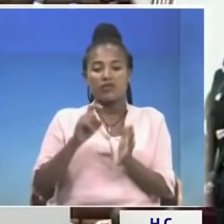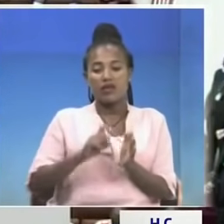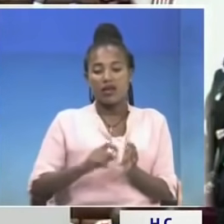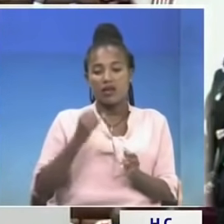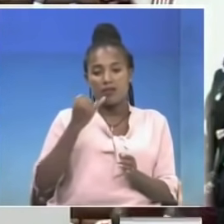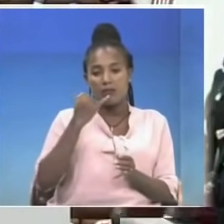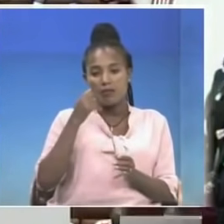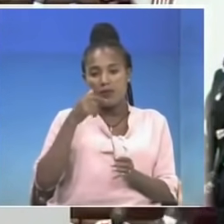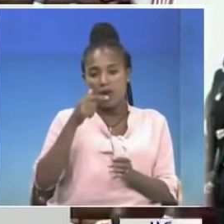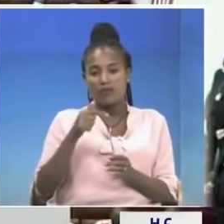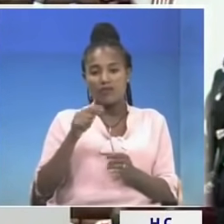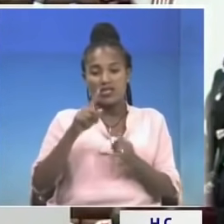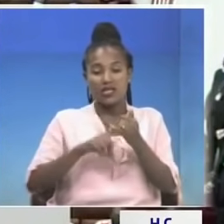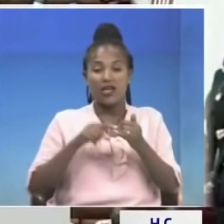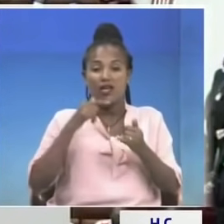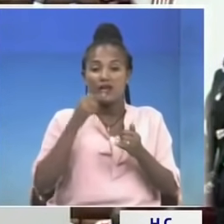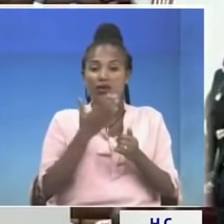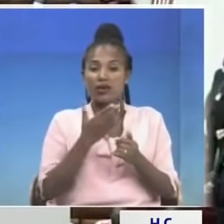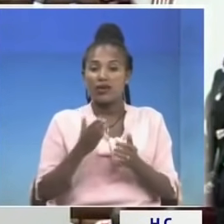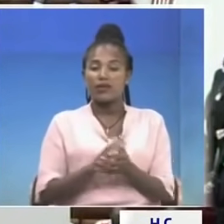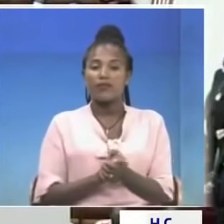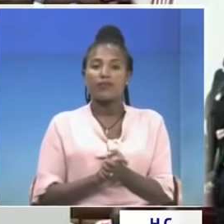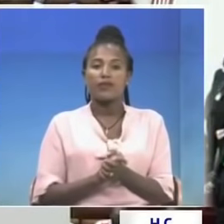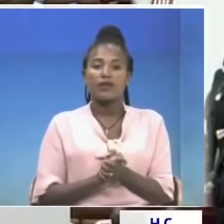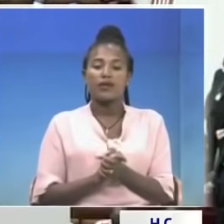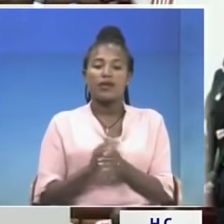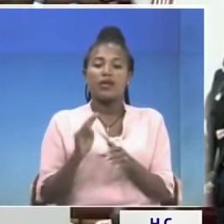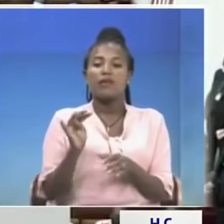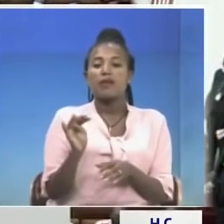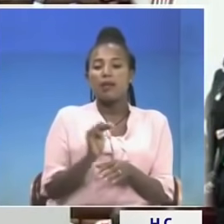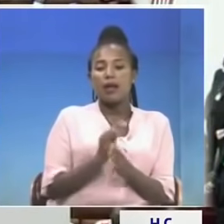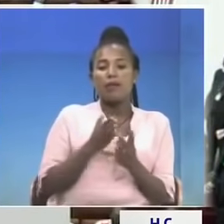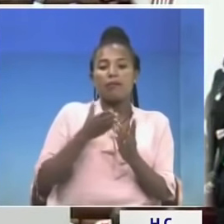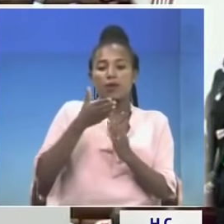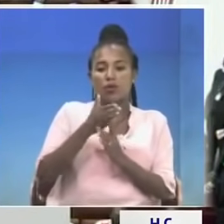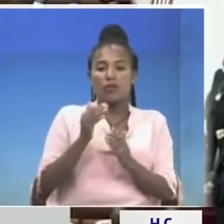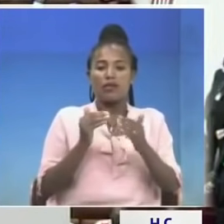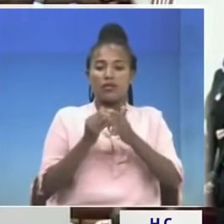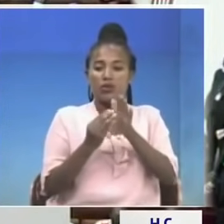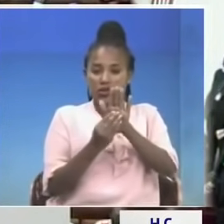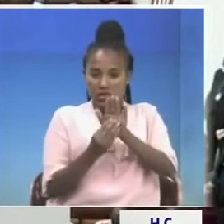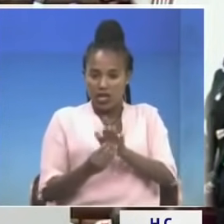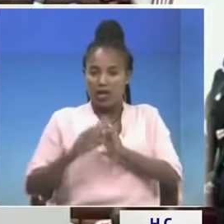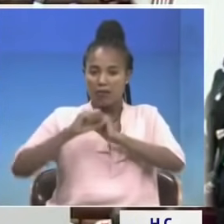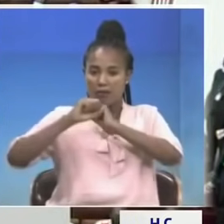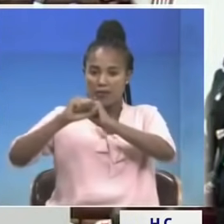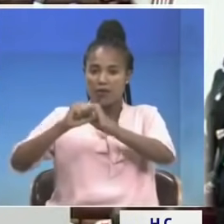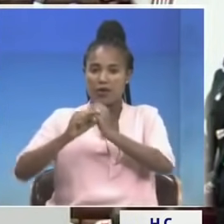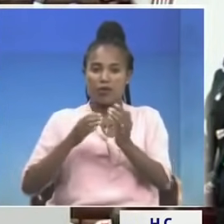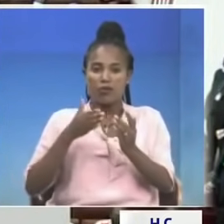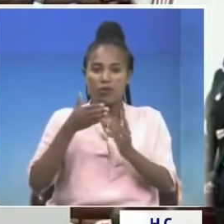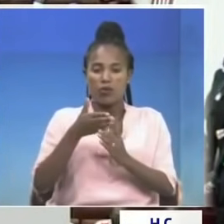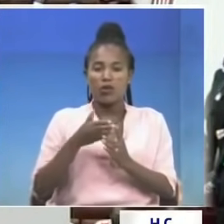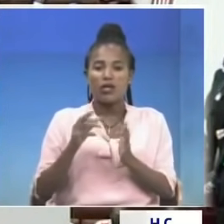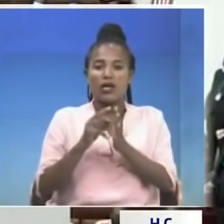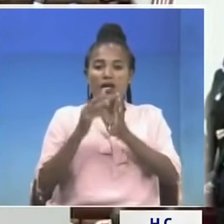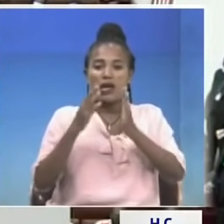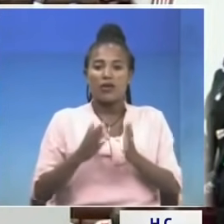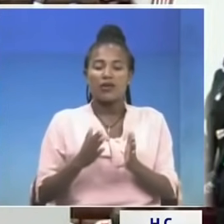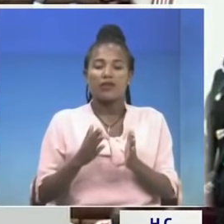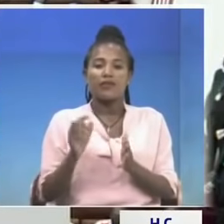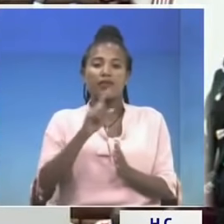አንስተናል። በመጨረሻ ያነሱልን ነጥብ ከምዕራባውያን በኩል የሚደርሰውን ጫና በመመከት ረገድ የህጋዊነት